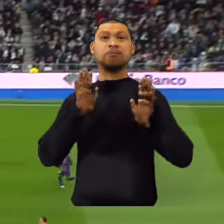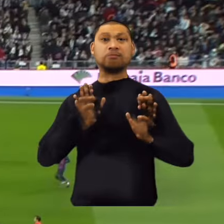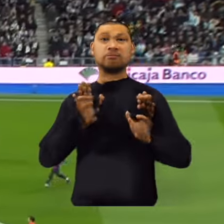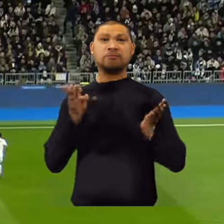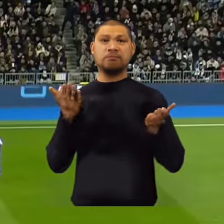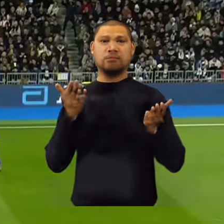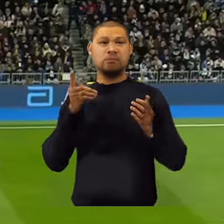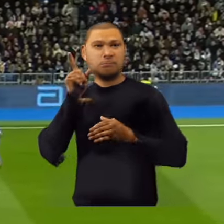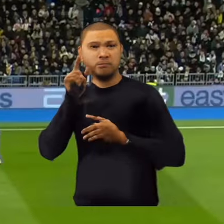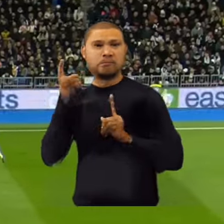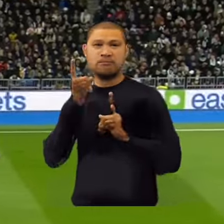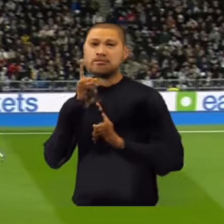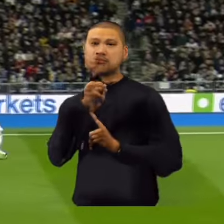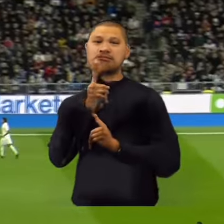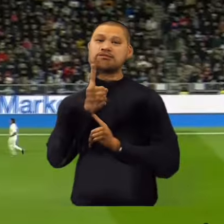il a levé.